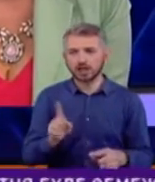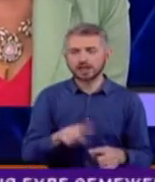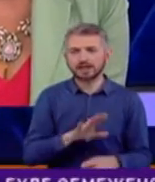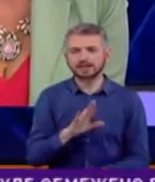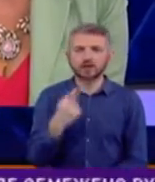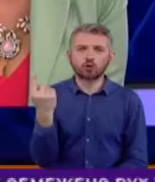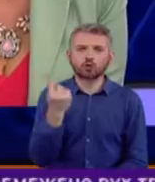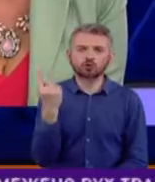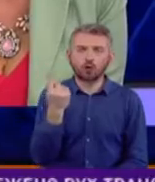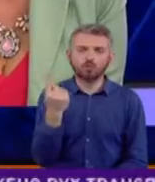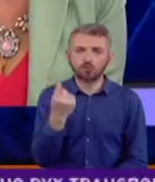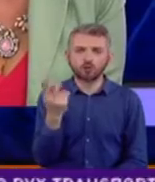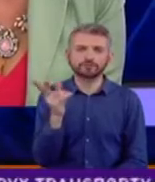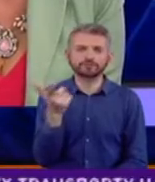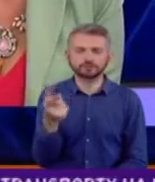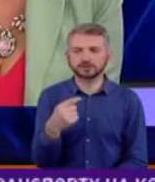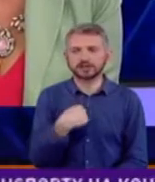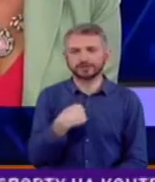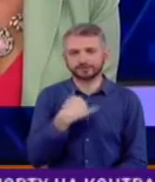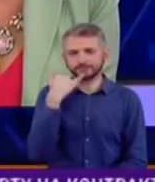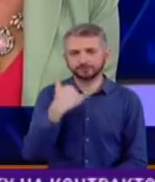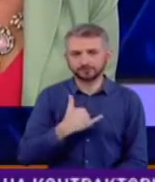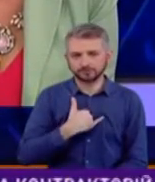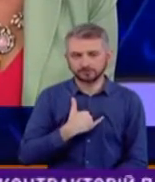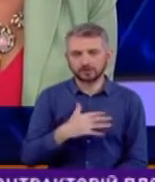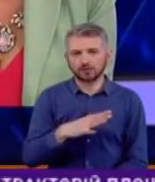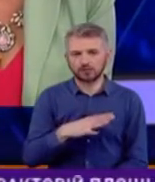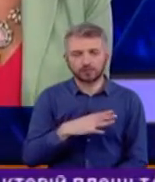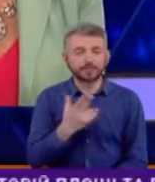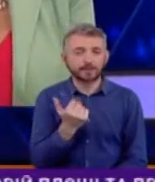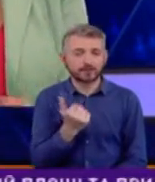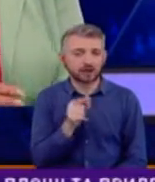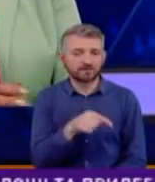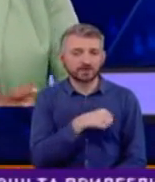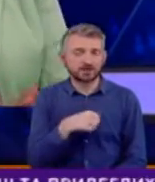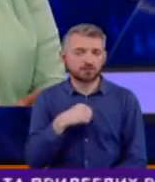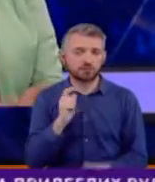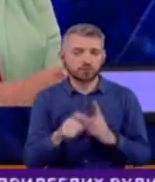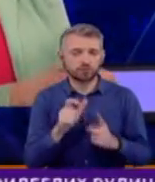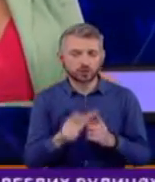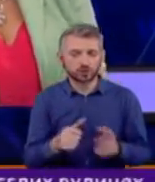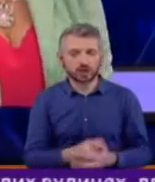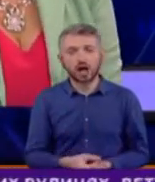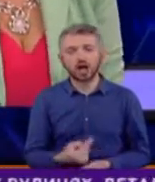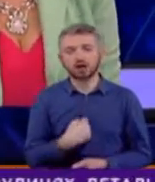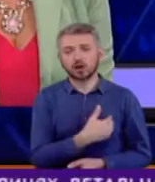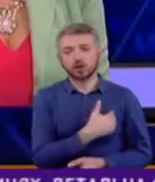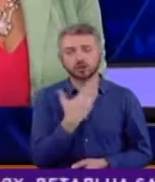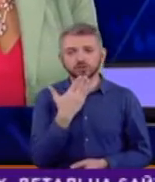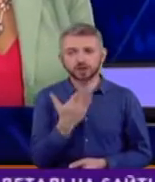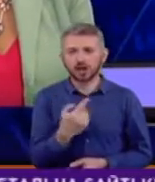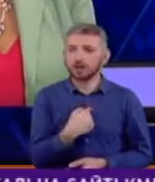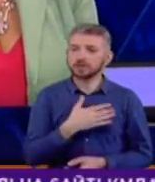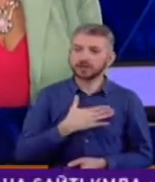на одному ефірі, пане Ігорі, це до нас на ефір, до мене конкретно позвонила. Так, ви самі прокоментуєте, а я хочу спитати. Але